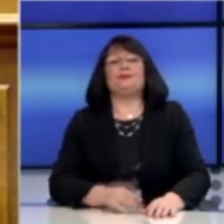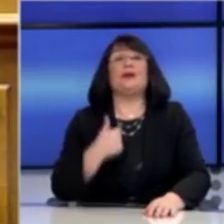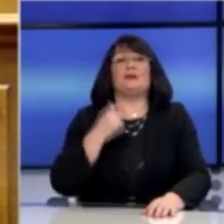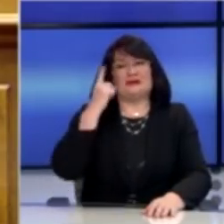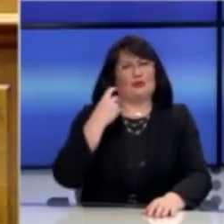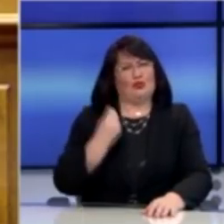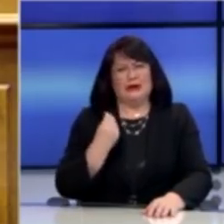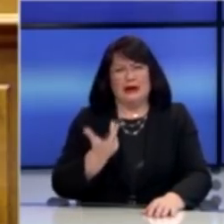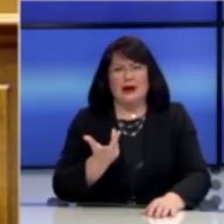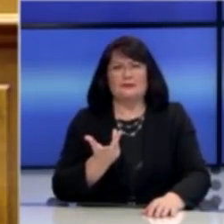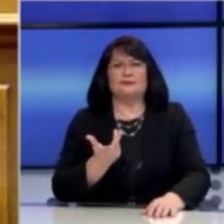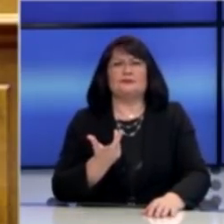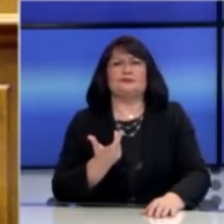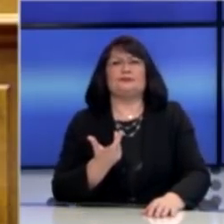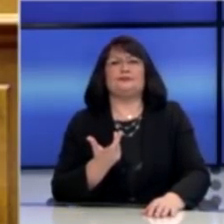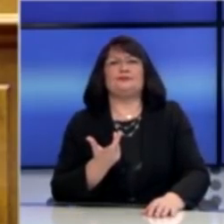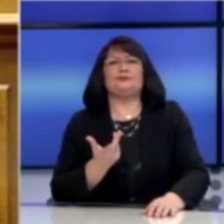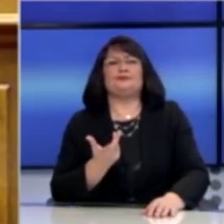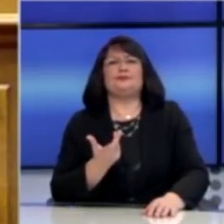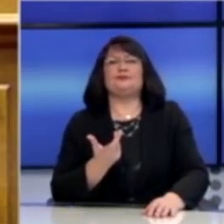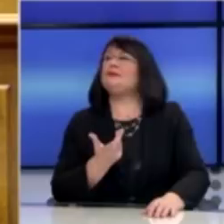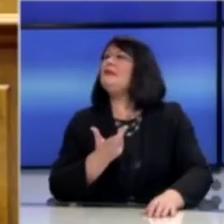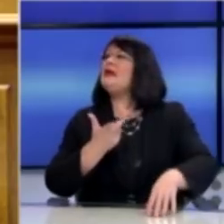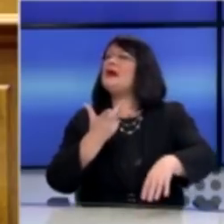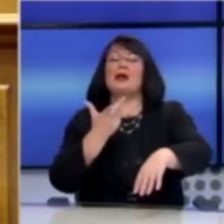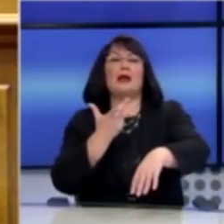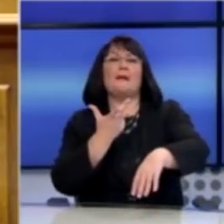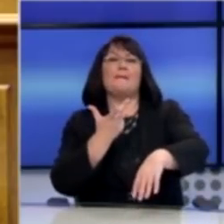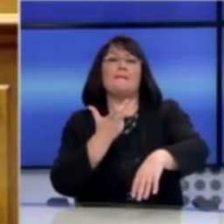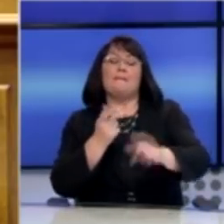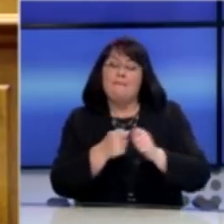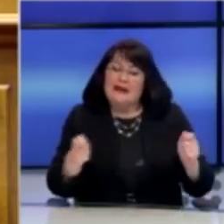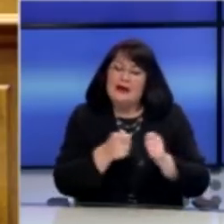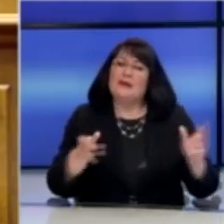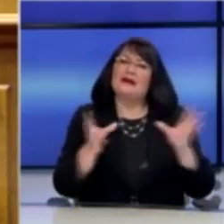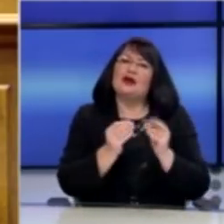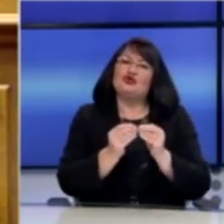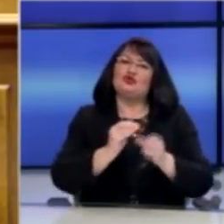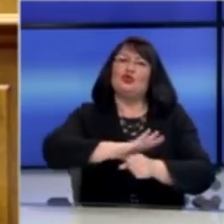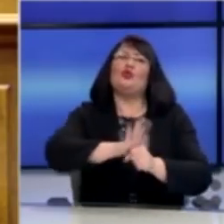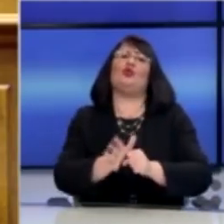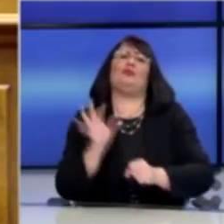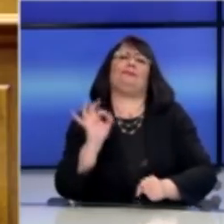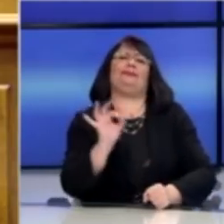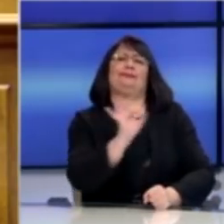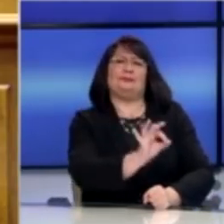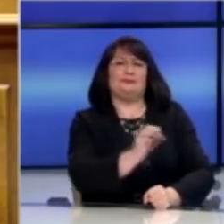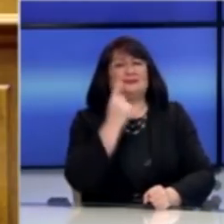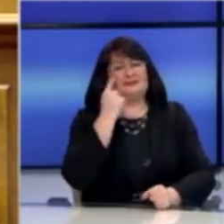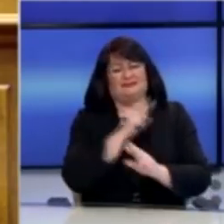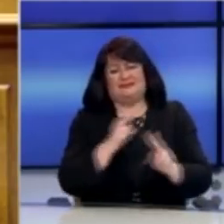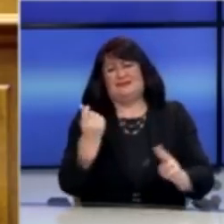ξέρουμε πολύ καλά πως μέτρα για την πανδημία που λαμβάνεται έχουν ξεκάθαρο οικονομικό